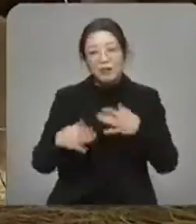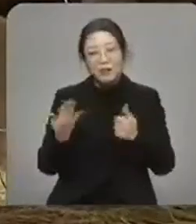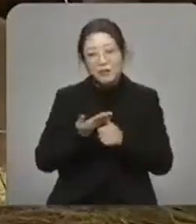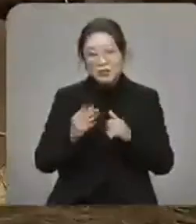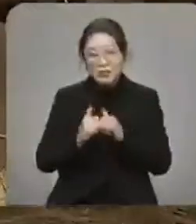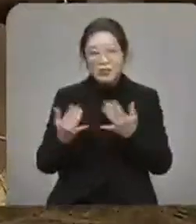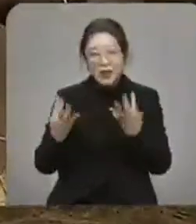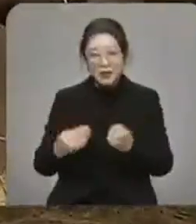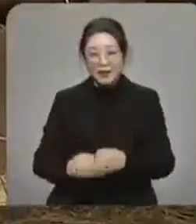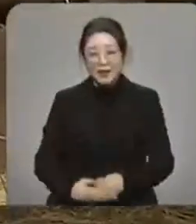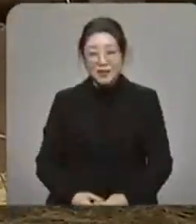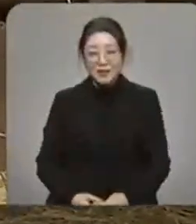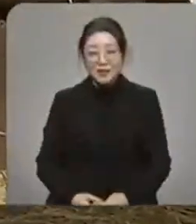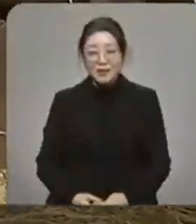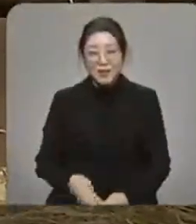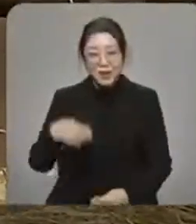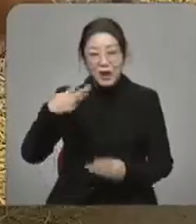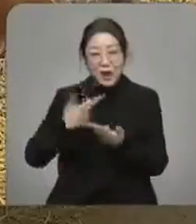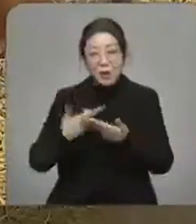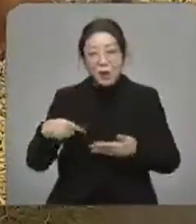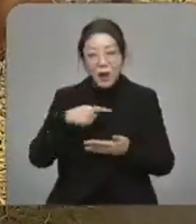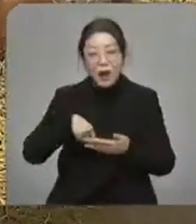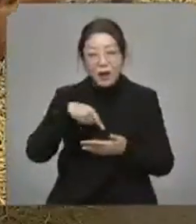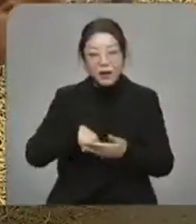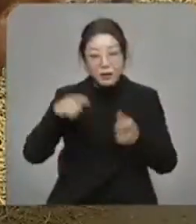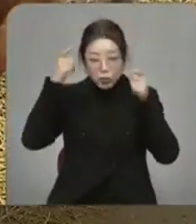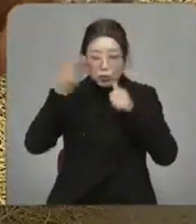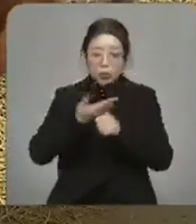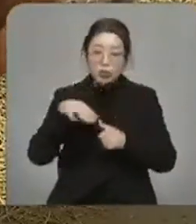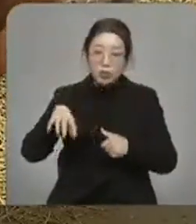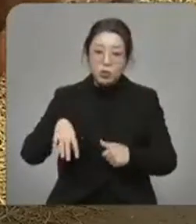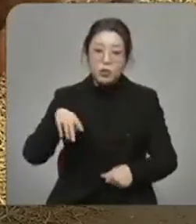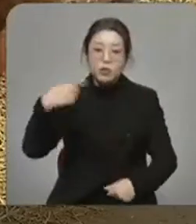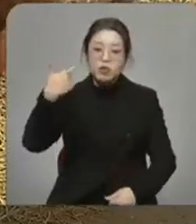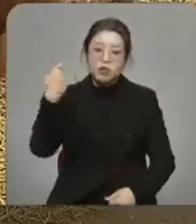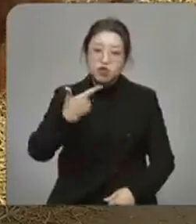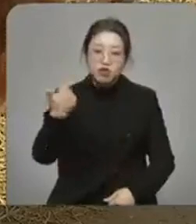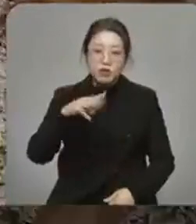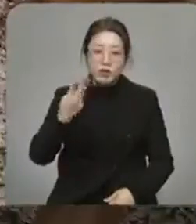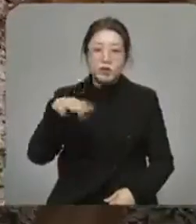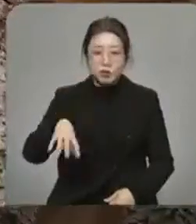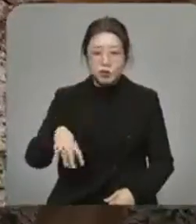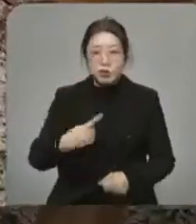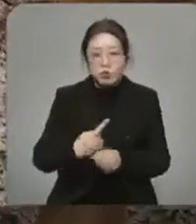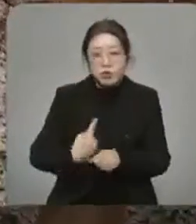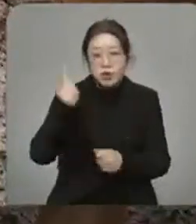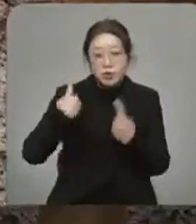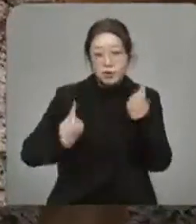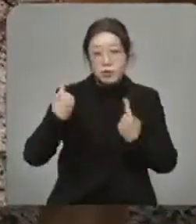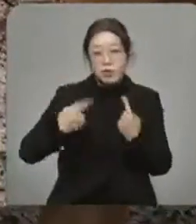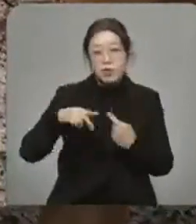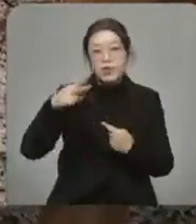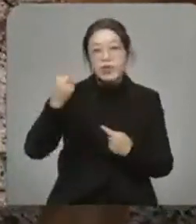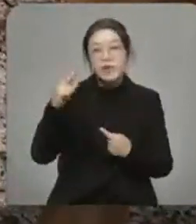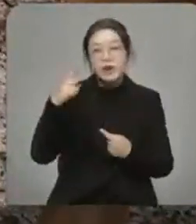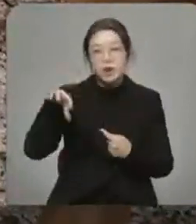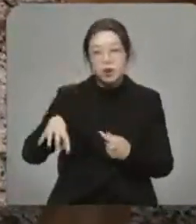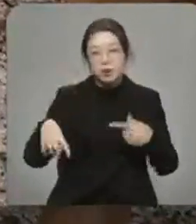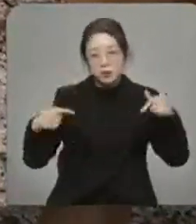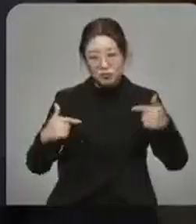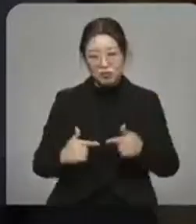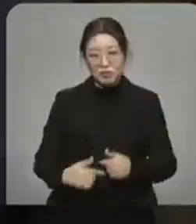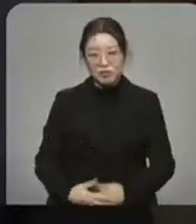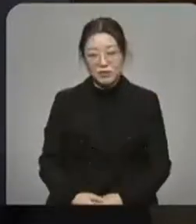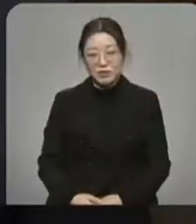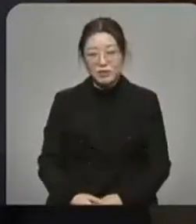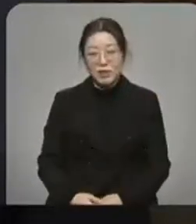있습니다. 현재 강원도에 한우 사육 농가는 6,300여 곳, 1년 전에 비해 200여 곳이 줄었습니다.